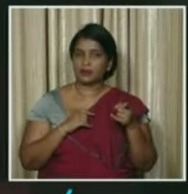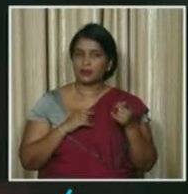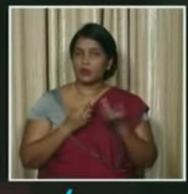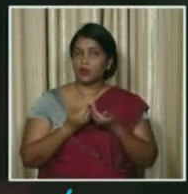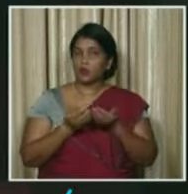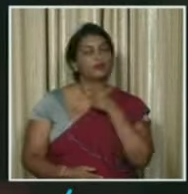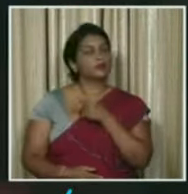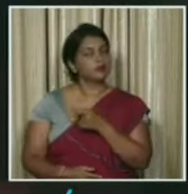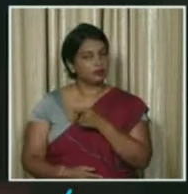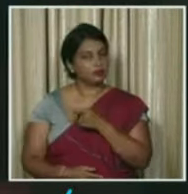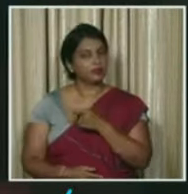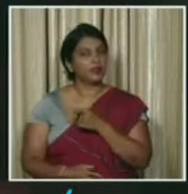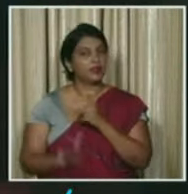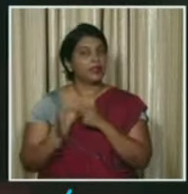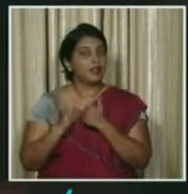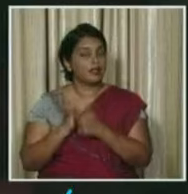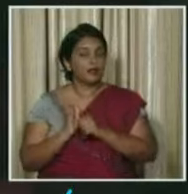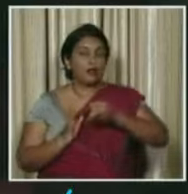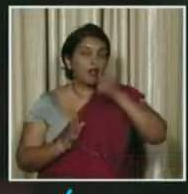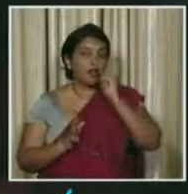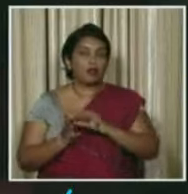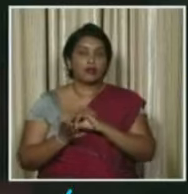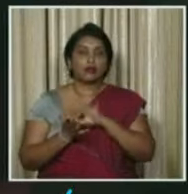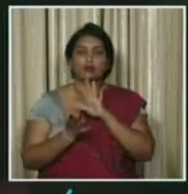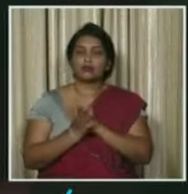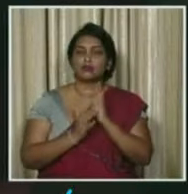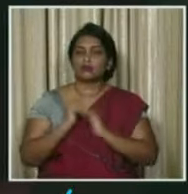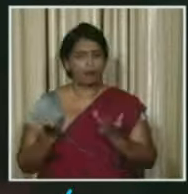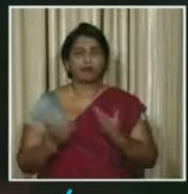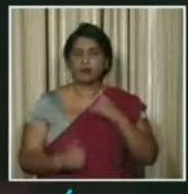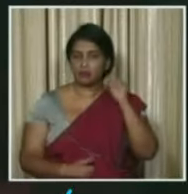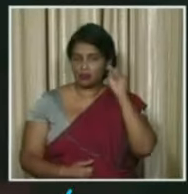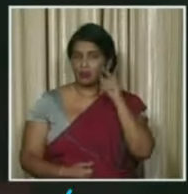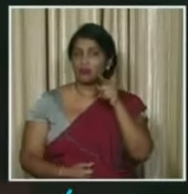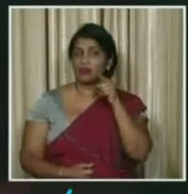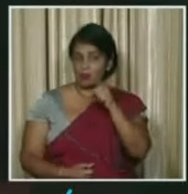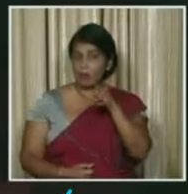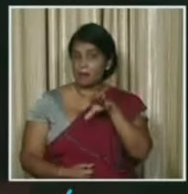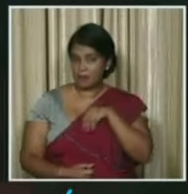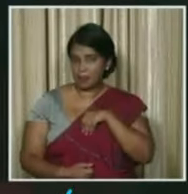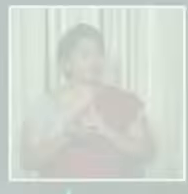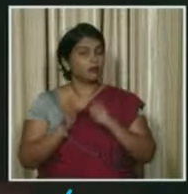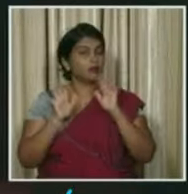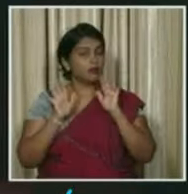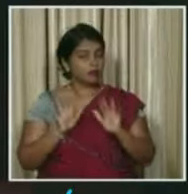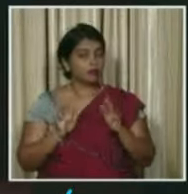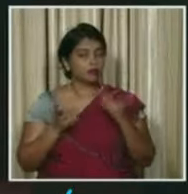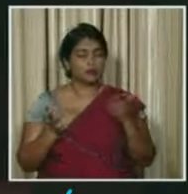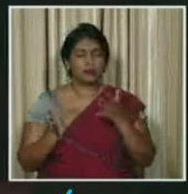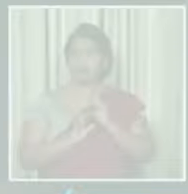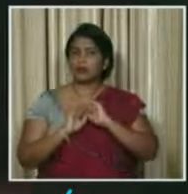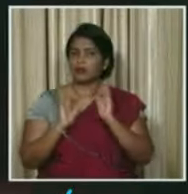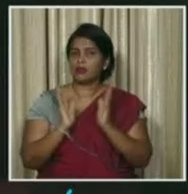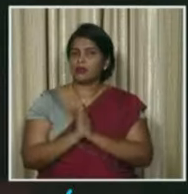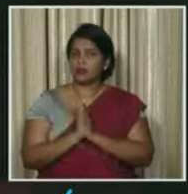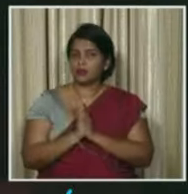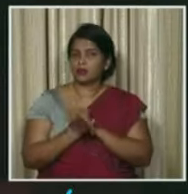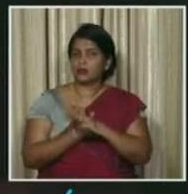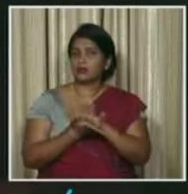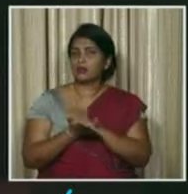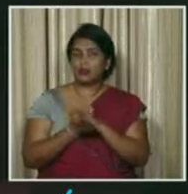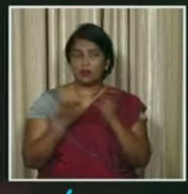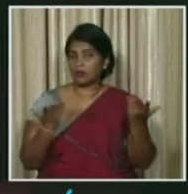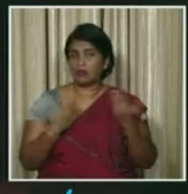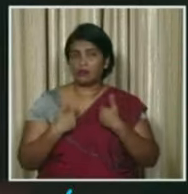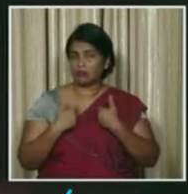අමන්ට රිසිසේ පනත අනුමත කර ගැනීමේ ක්‍රියාවලක නිරත වුණා. ඔබතුමාම පිළිගත් අඩුපාඩුකම් තියෙනවා කියලා. ඒ අඩුපාඩුකම් ටික වැරදි කරගත්තේ නැත්නම්